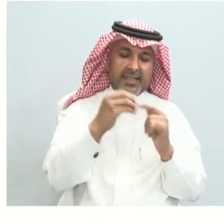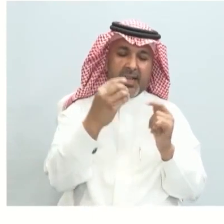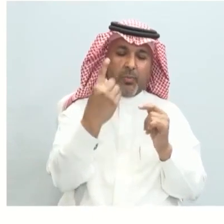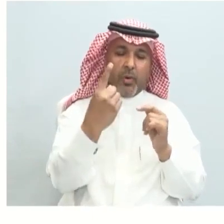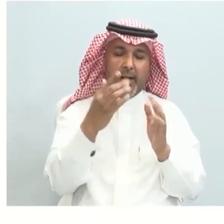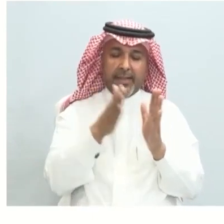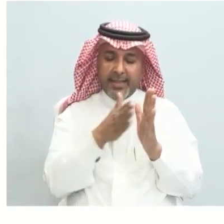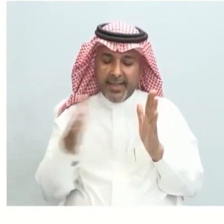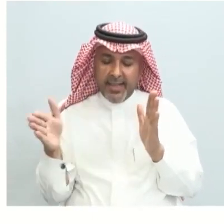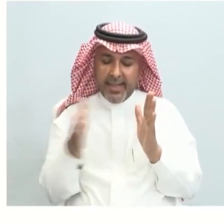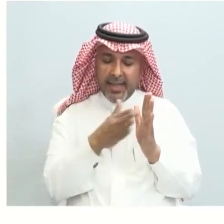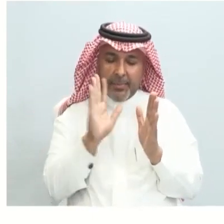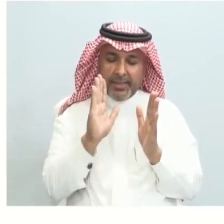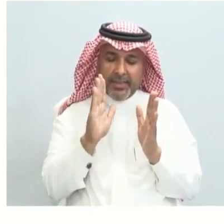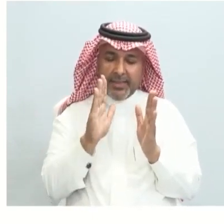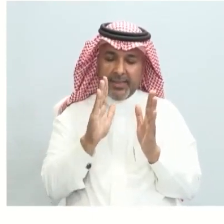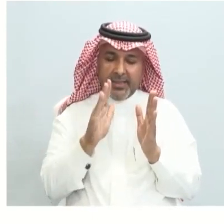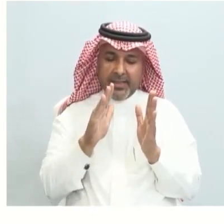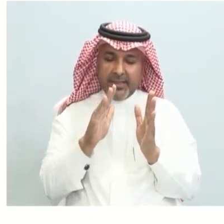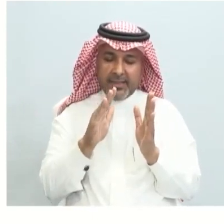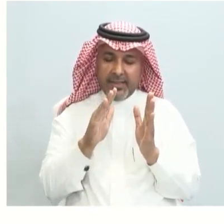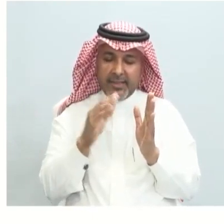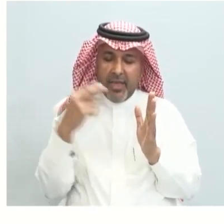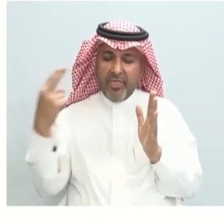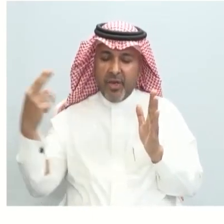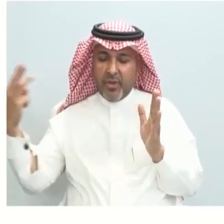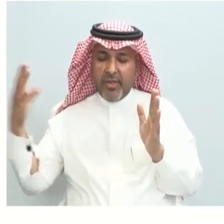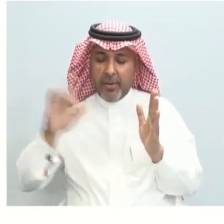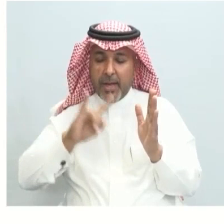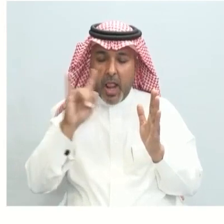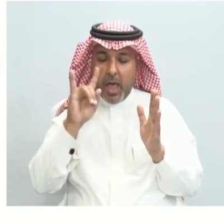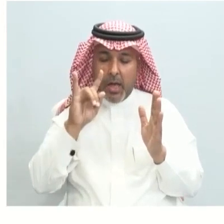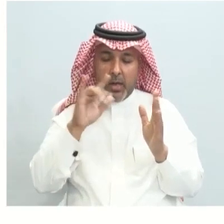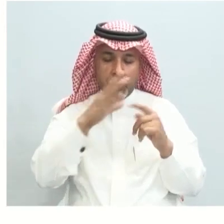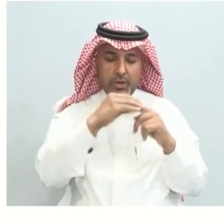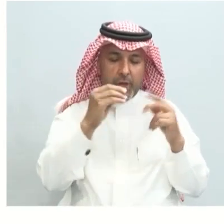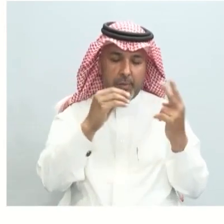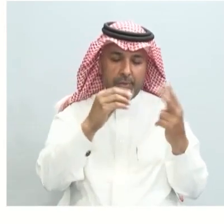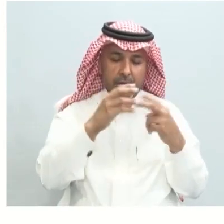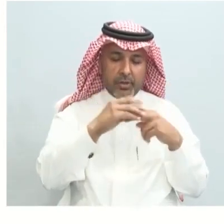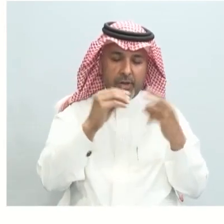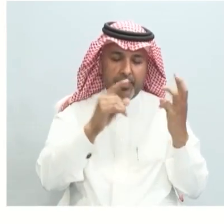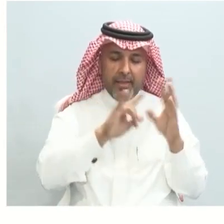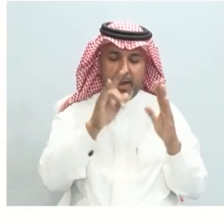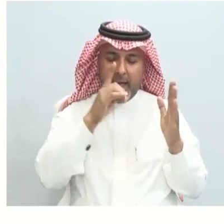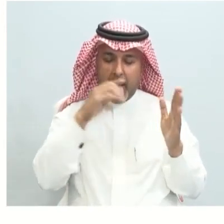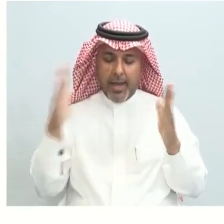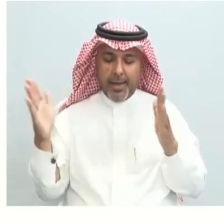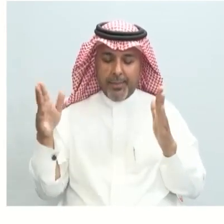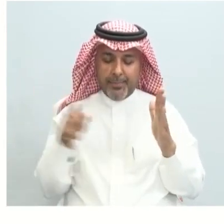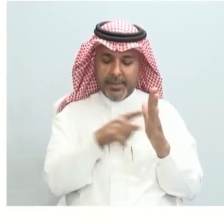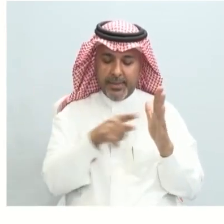موجب واحد. فسواء في دالة الساين أو دالة الكوساين فالسعة فيهم كلهم يساوي واحد وطول الدورة